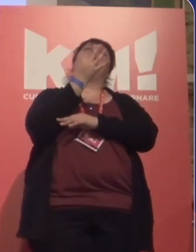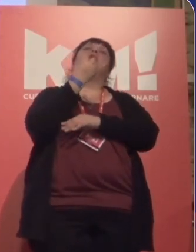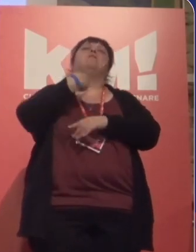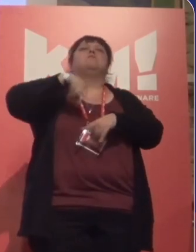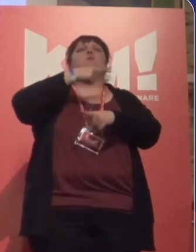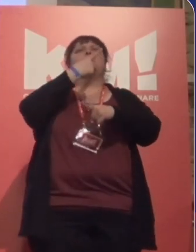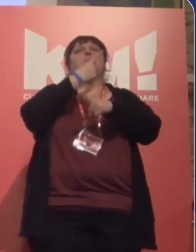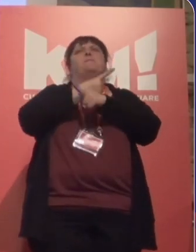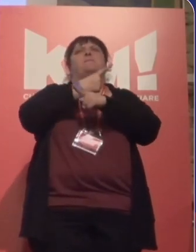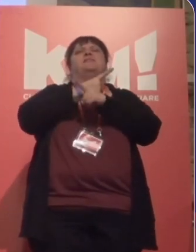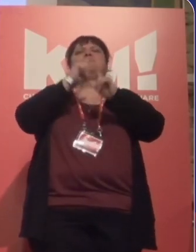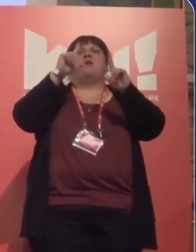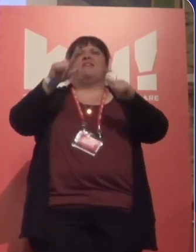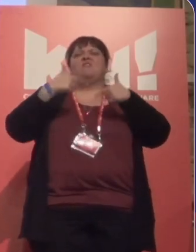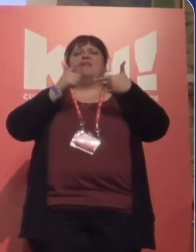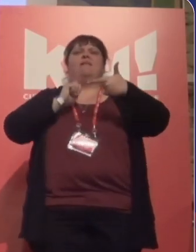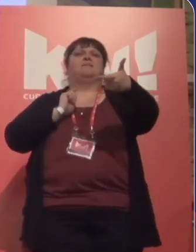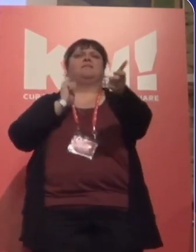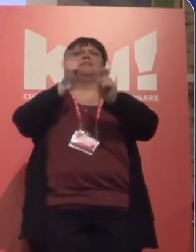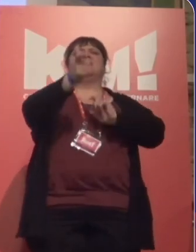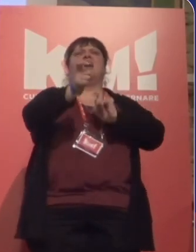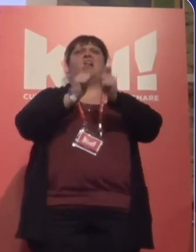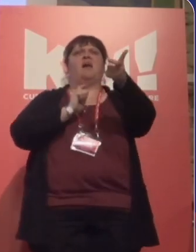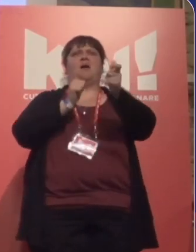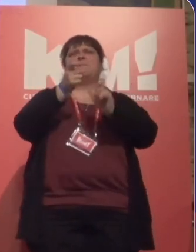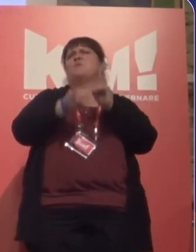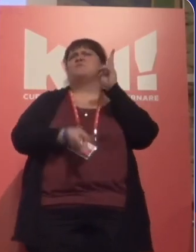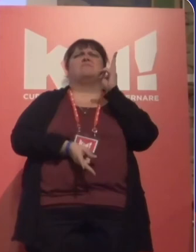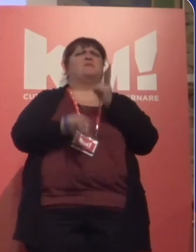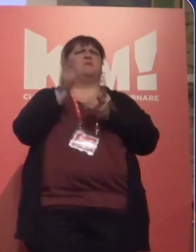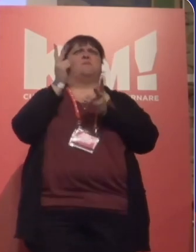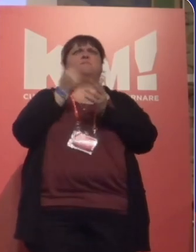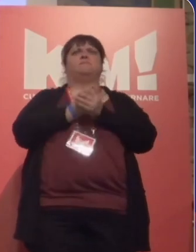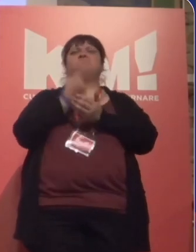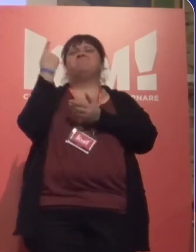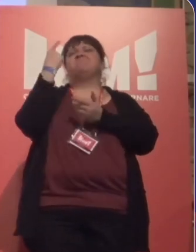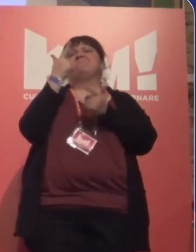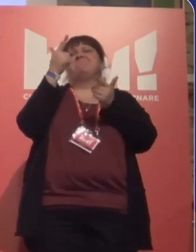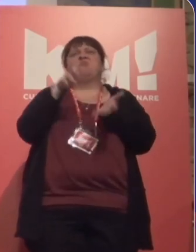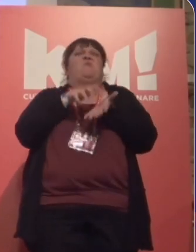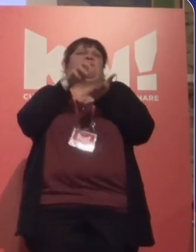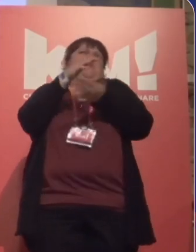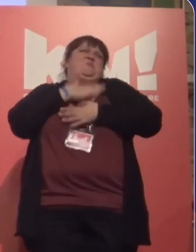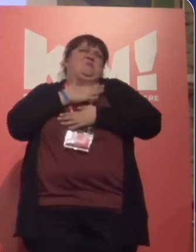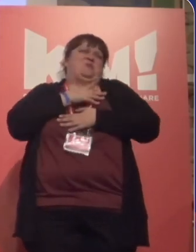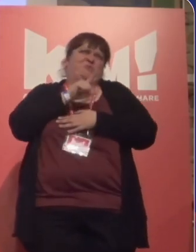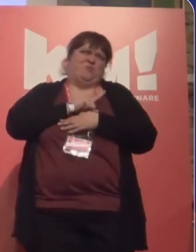di più reciprocamente e questo è semplicemente il mio piccolo contenuto